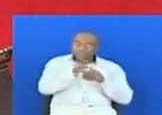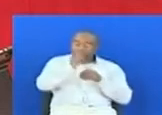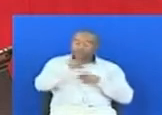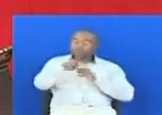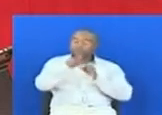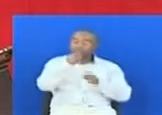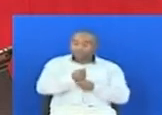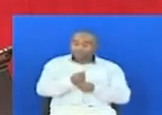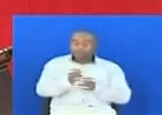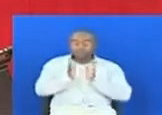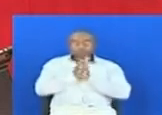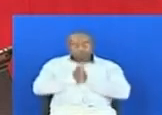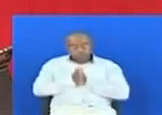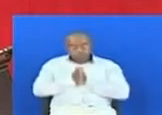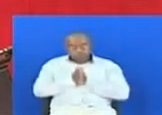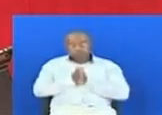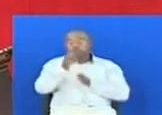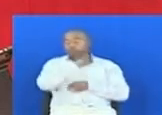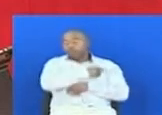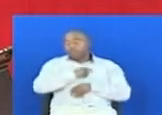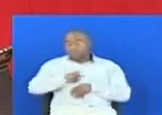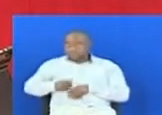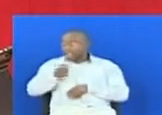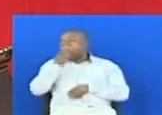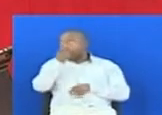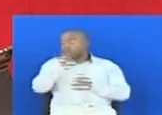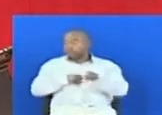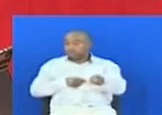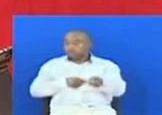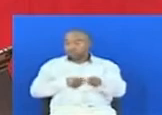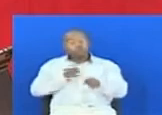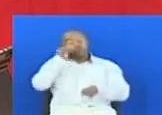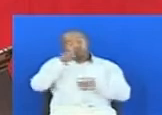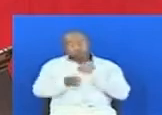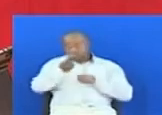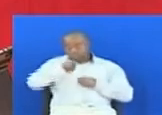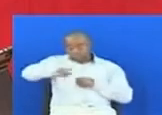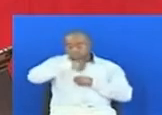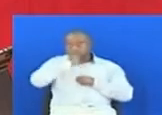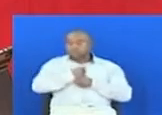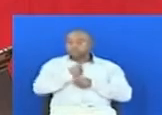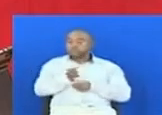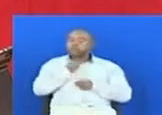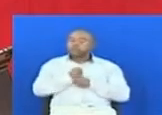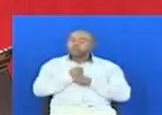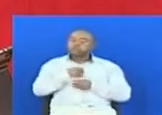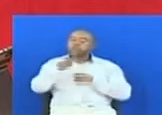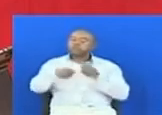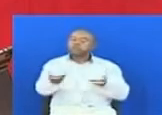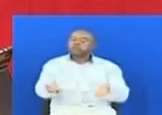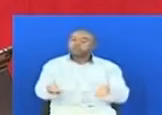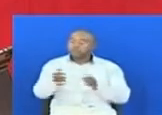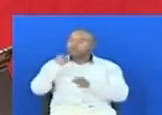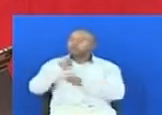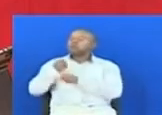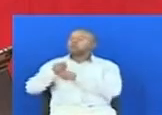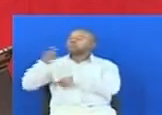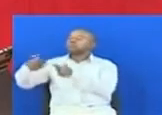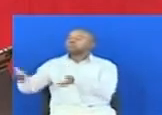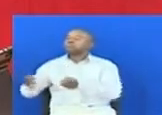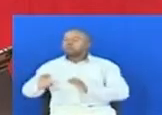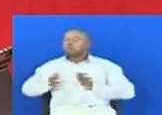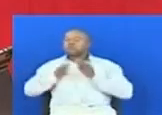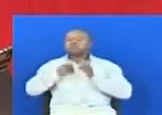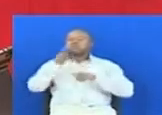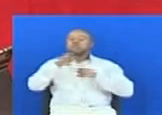Mheshimiwa Rais kwa kuwa na huo mwono, na mwisho wa siku Watanzania tutafanya kazi na budget zetu zitaendelea na kazi zetu zitaendelea ili maisha wa